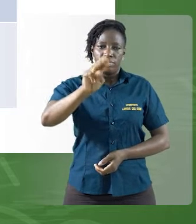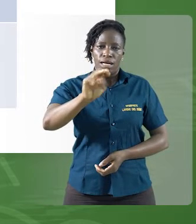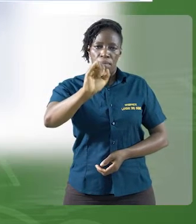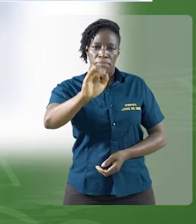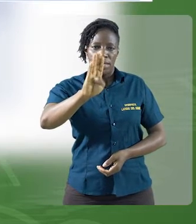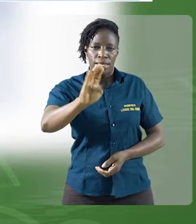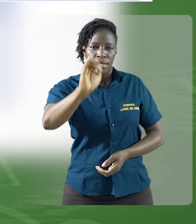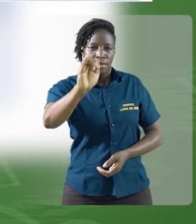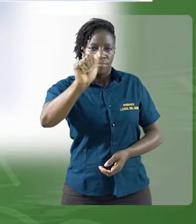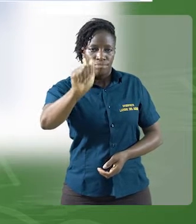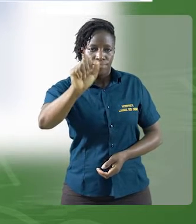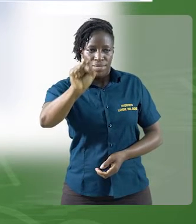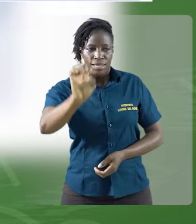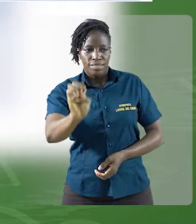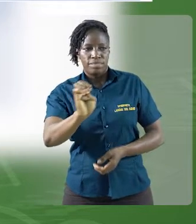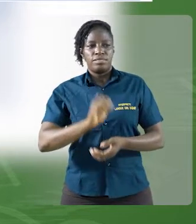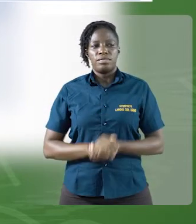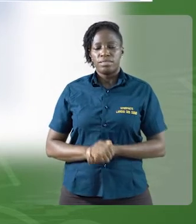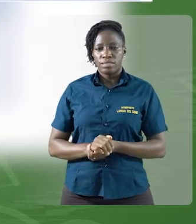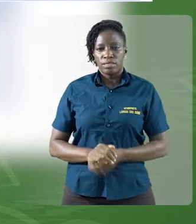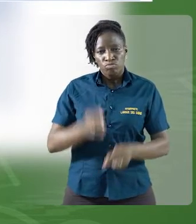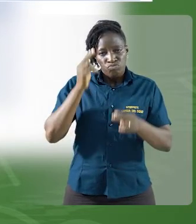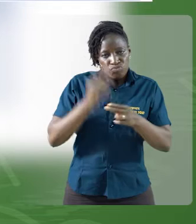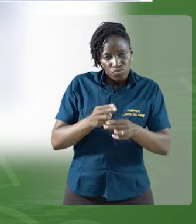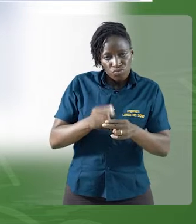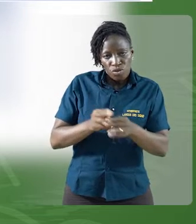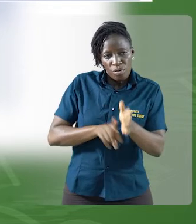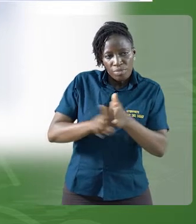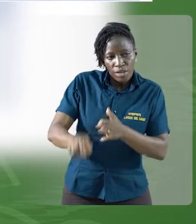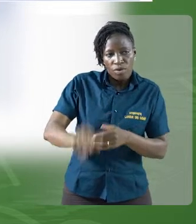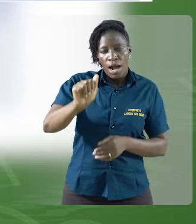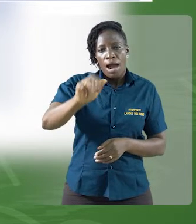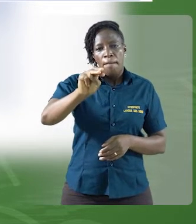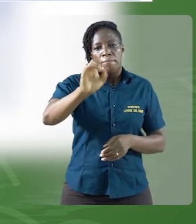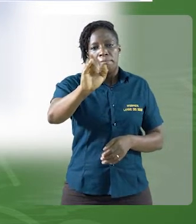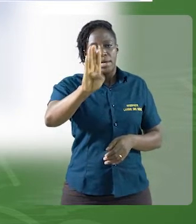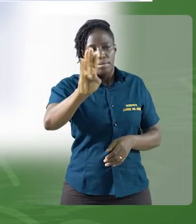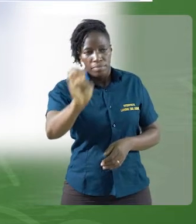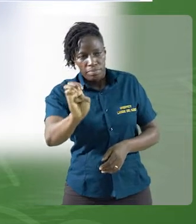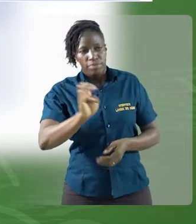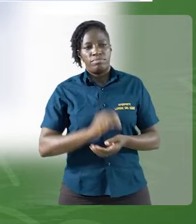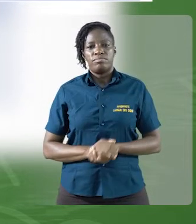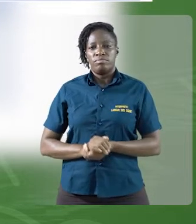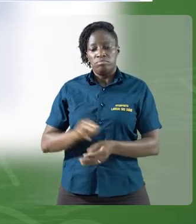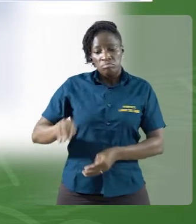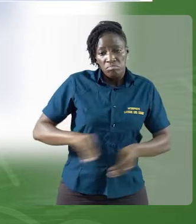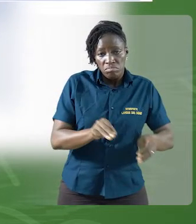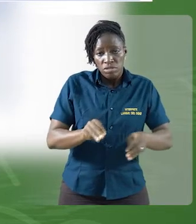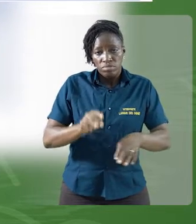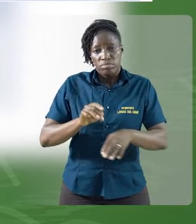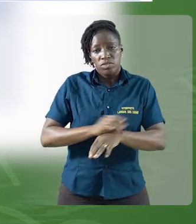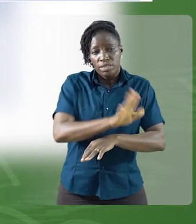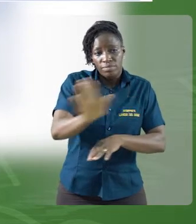concerne l'amibiase. Le microbe responsable de cette maladie est l'amibe. Le